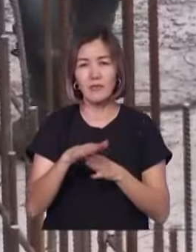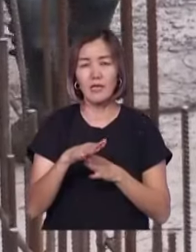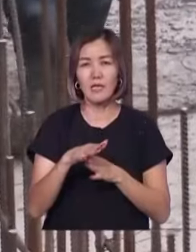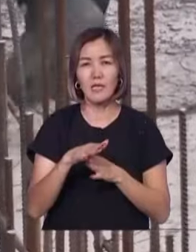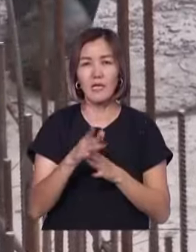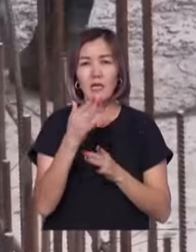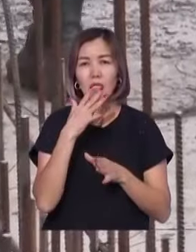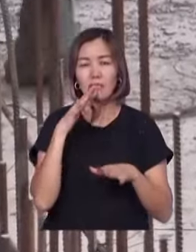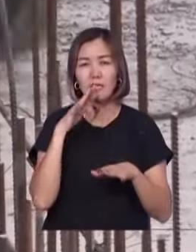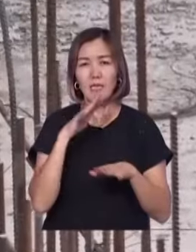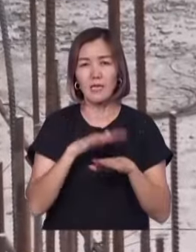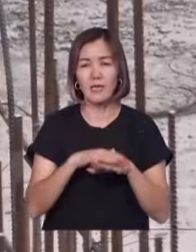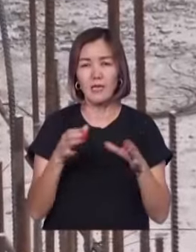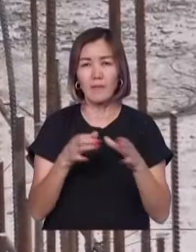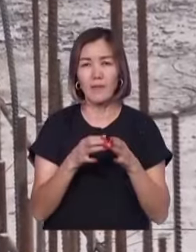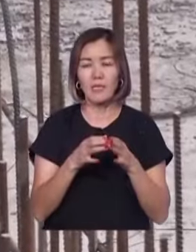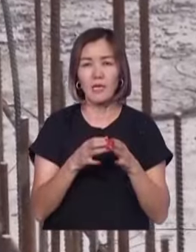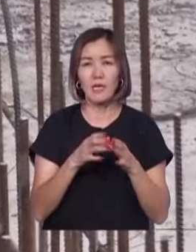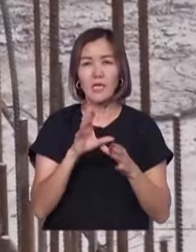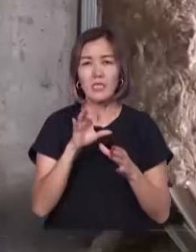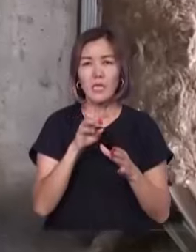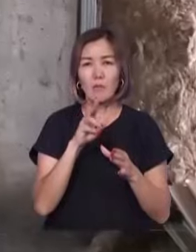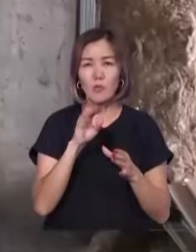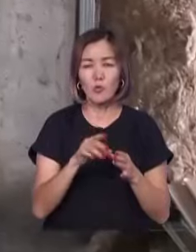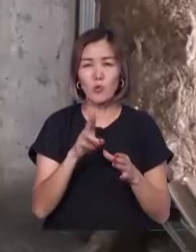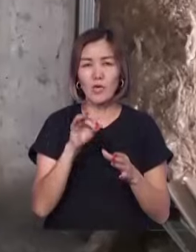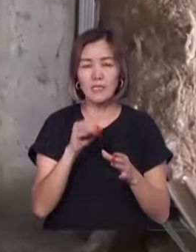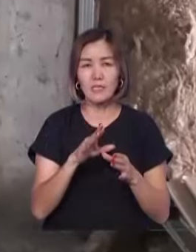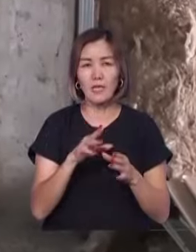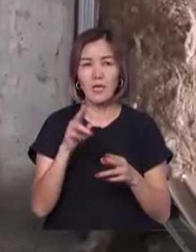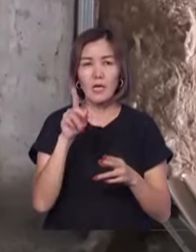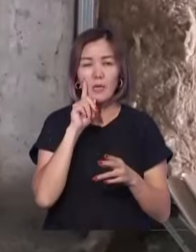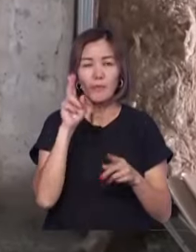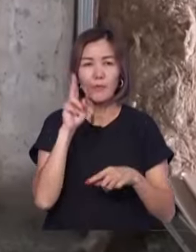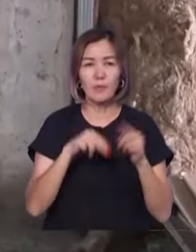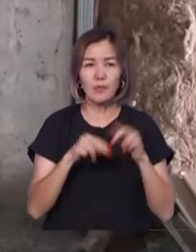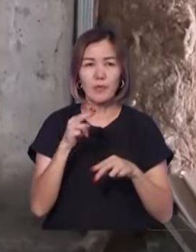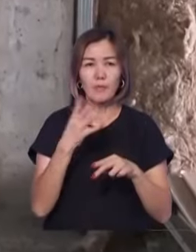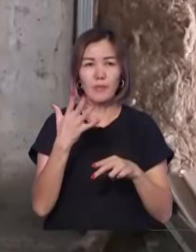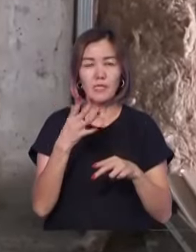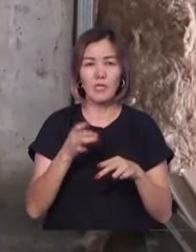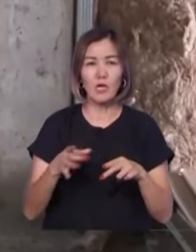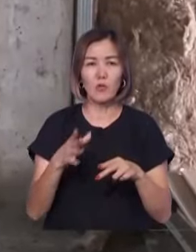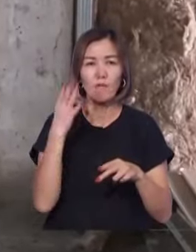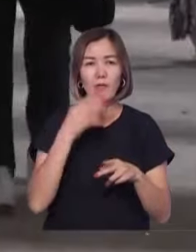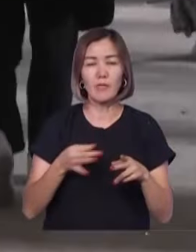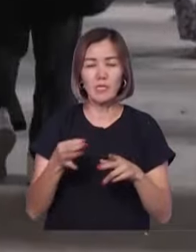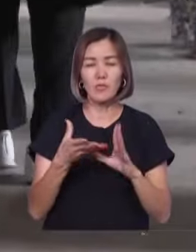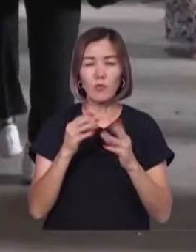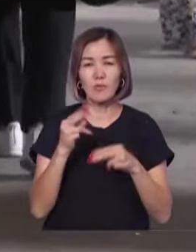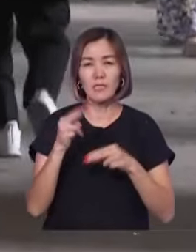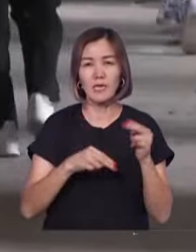национальная компания самру Казна констрак комфортабельные школы будут построены в пяти районах Алматинской области Однако в